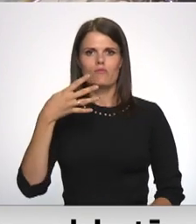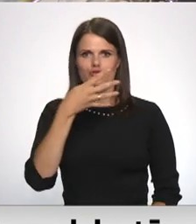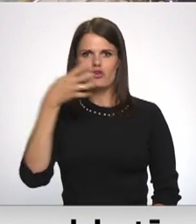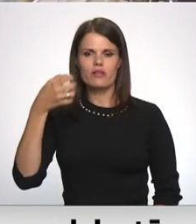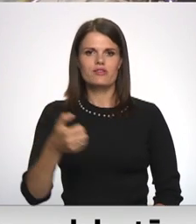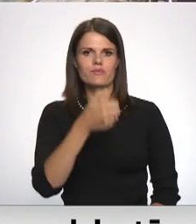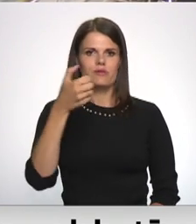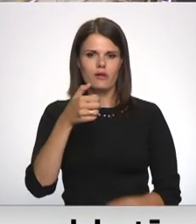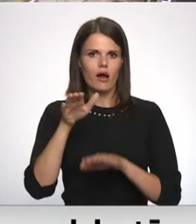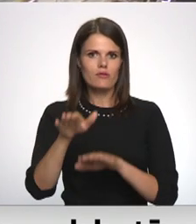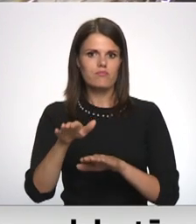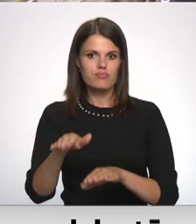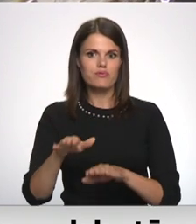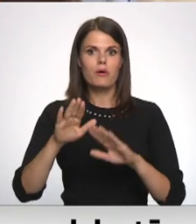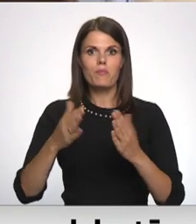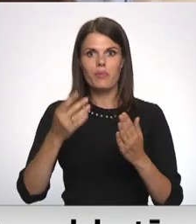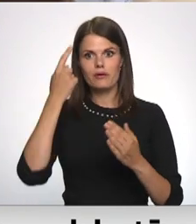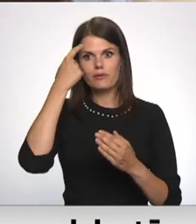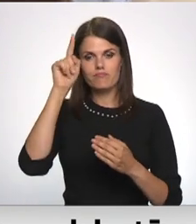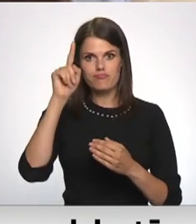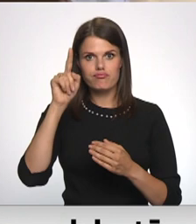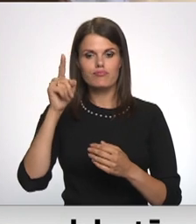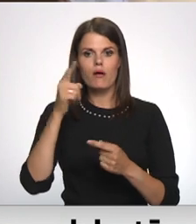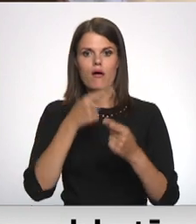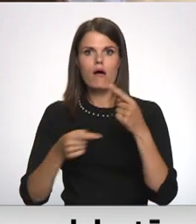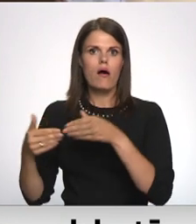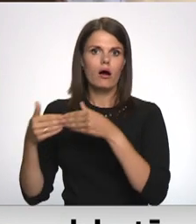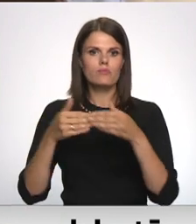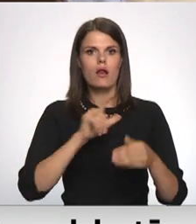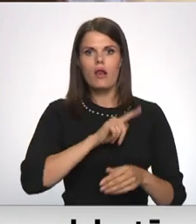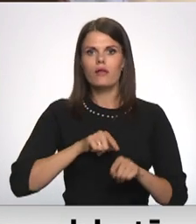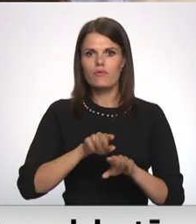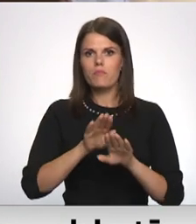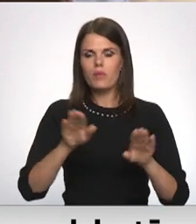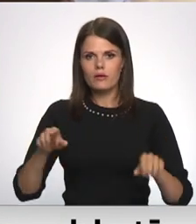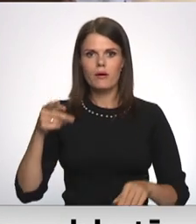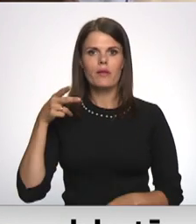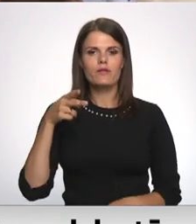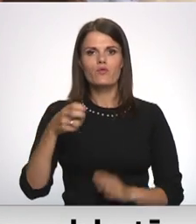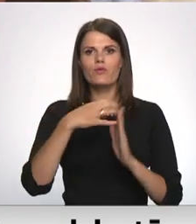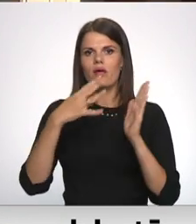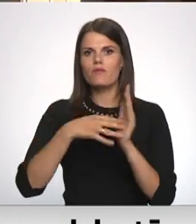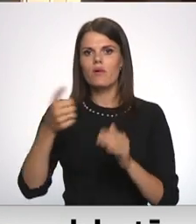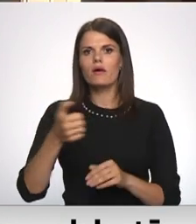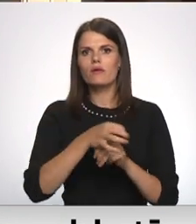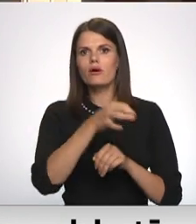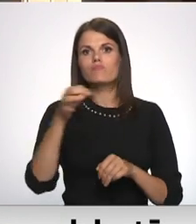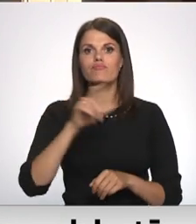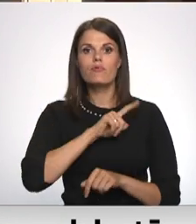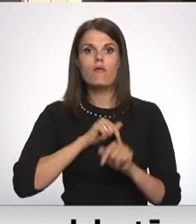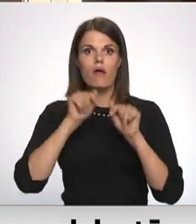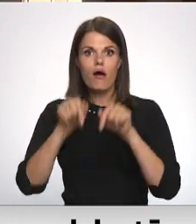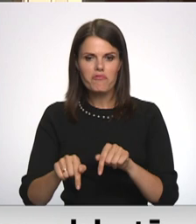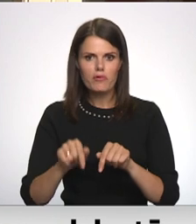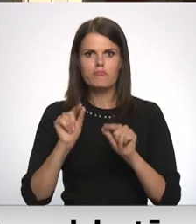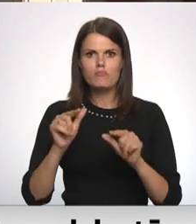atgriezt muižas inventāru Latvijā baronam Pēterim fon Klopmanam radusies 2019. Gadā apceļojot Latviju, kad